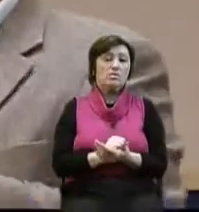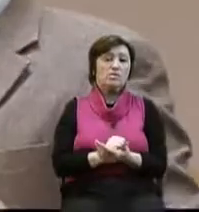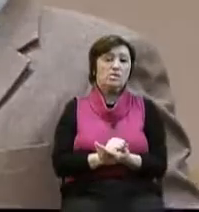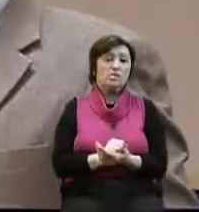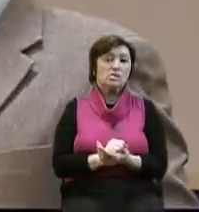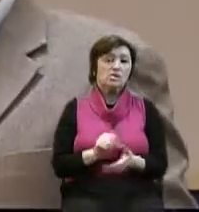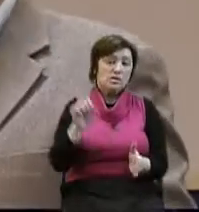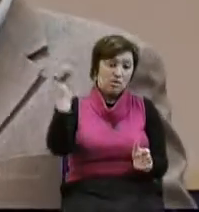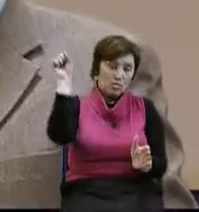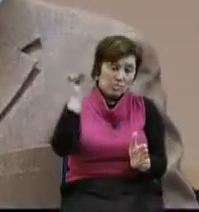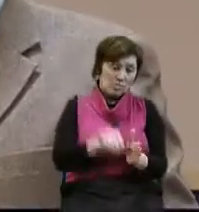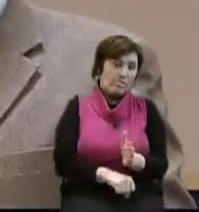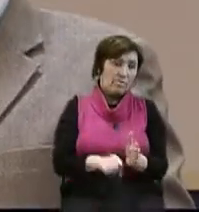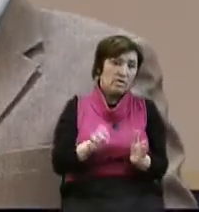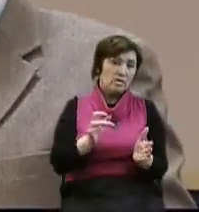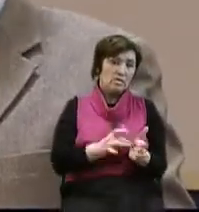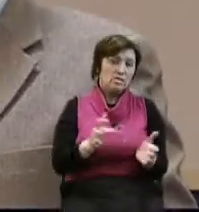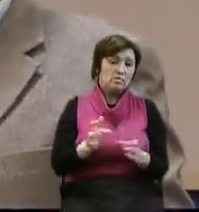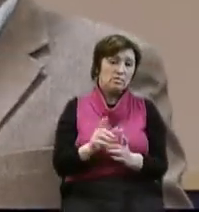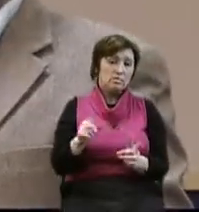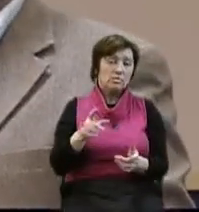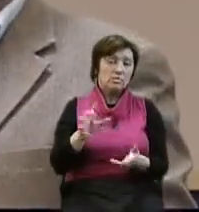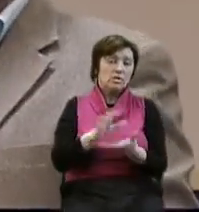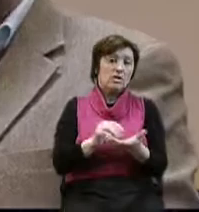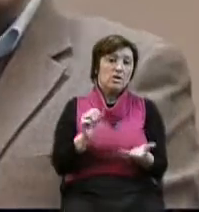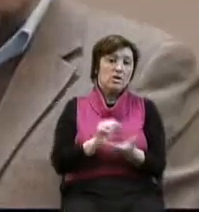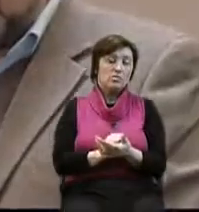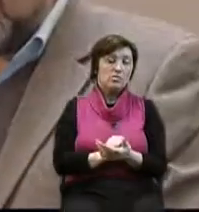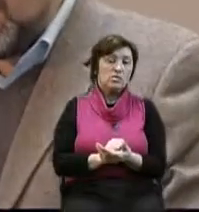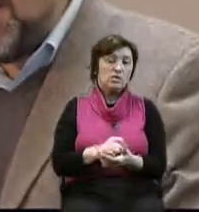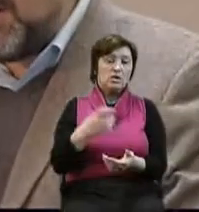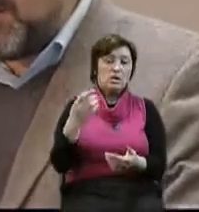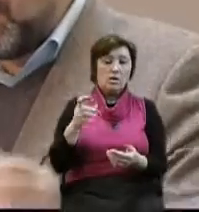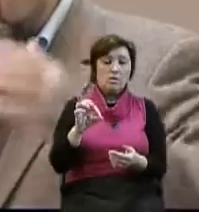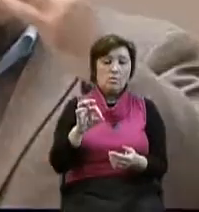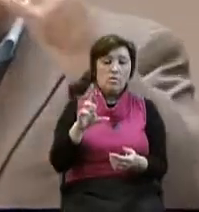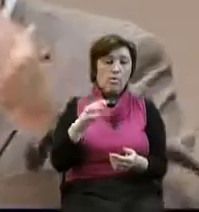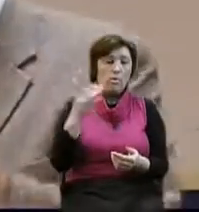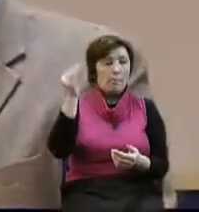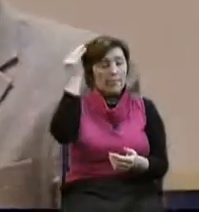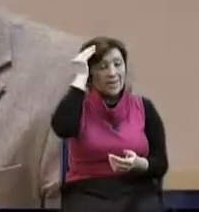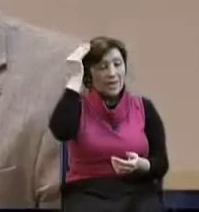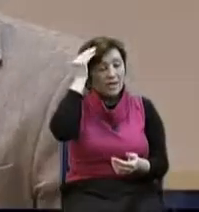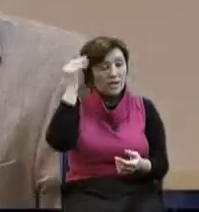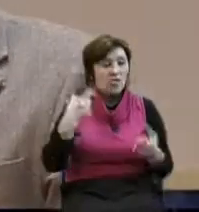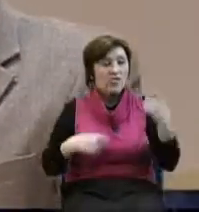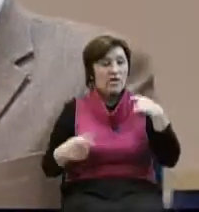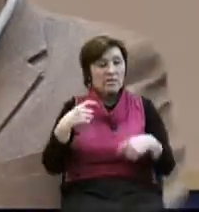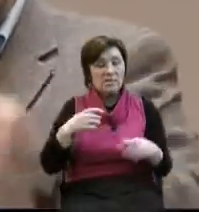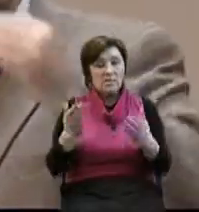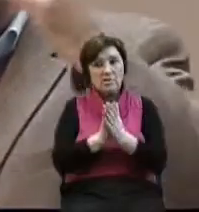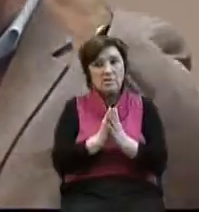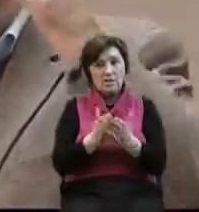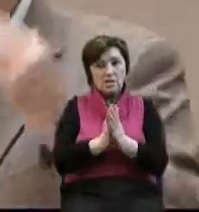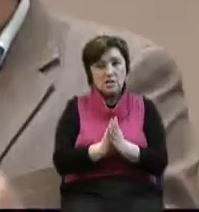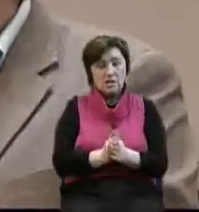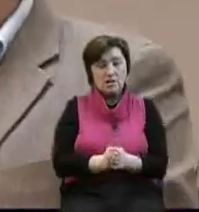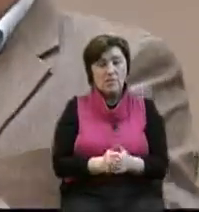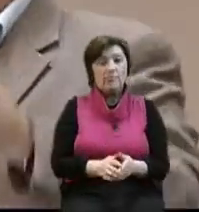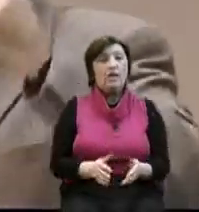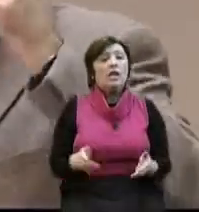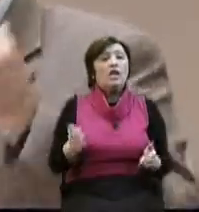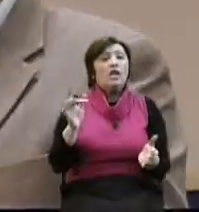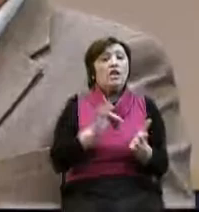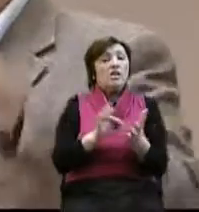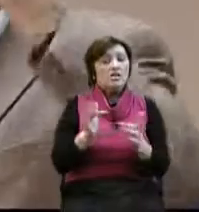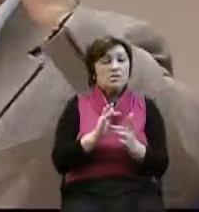его. Потому что, по их мнению, он нарушил закон. Но Иисус не нарушил Божий закон. Он нарушил их